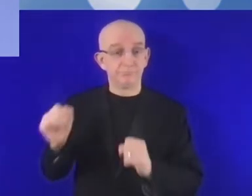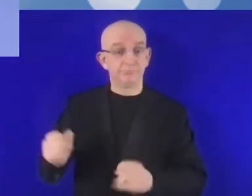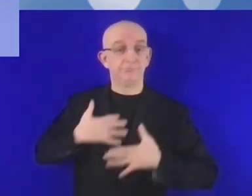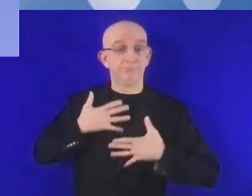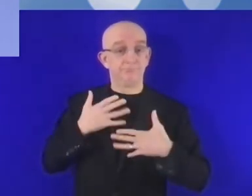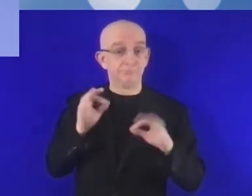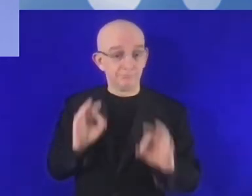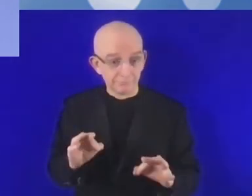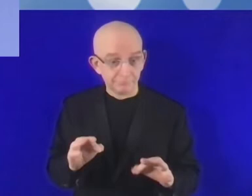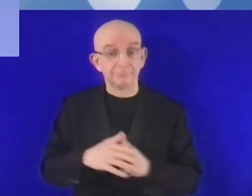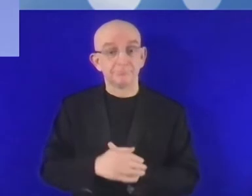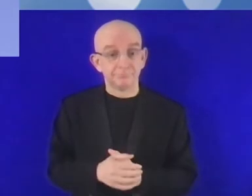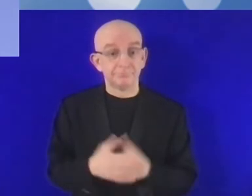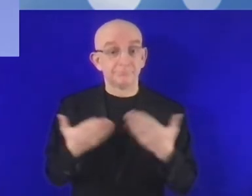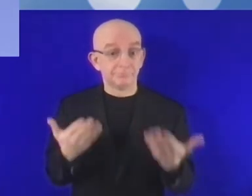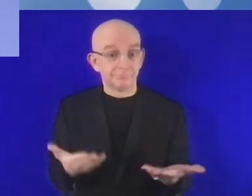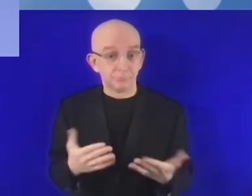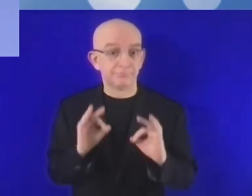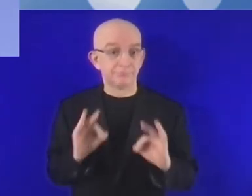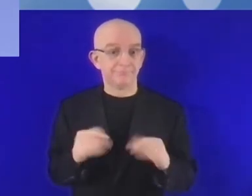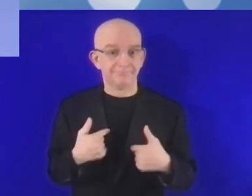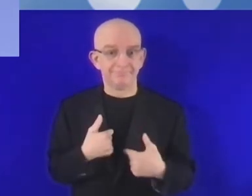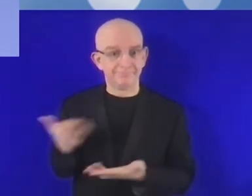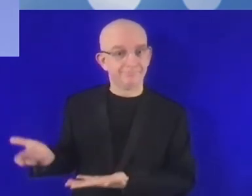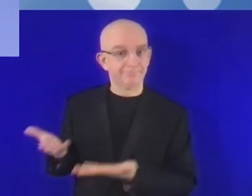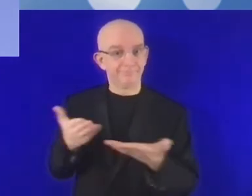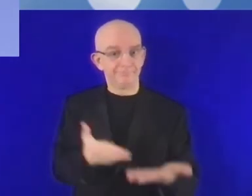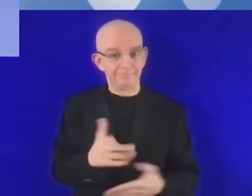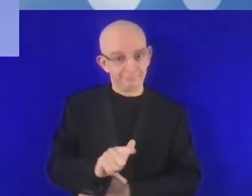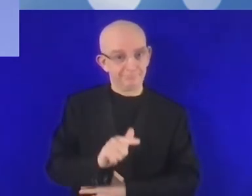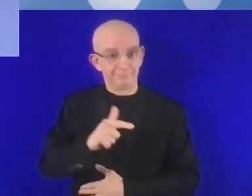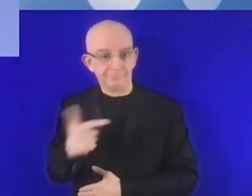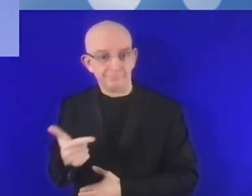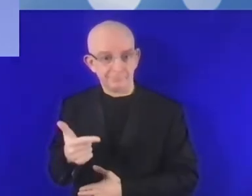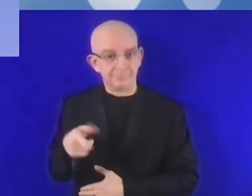السادة الكرام، الآن أدعو للمسرح والمنصة